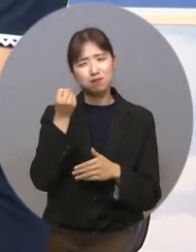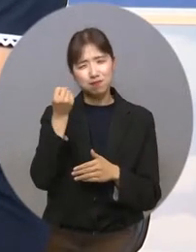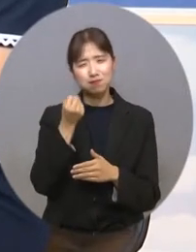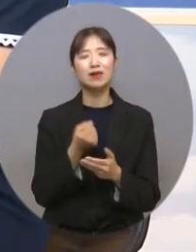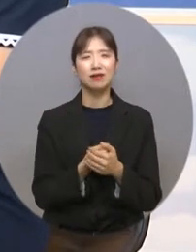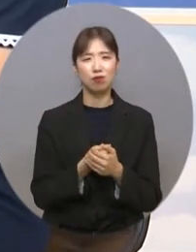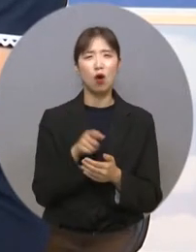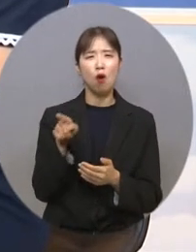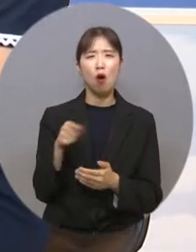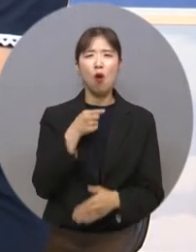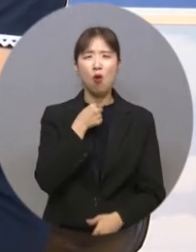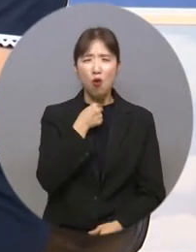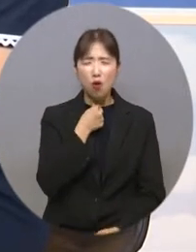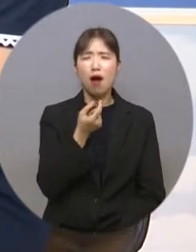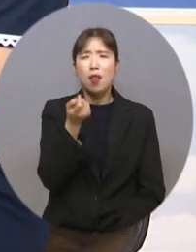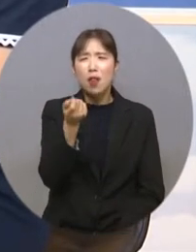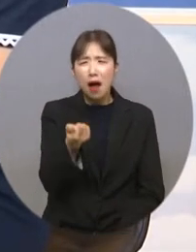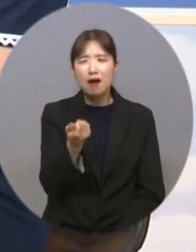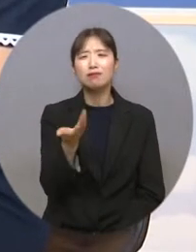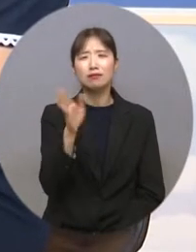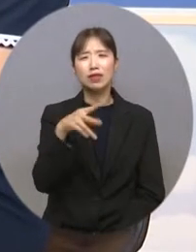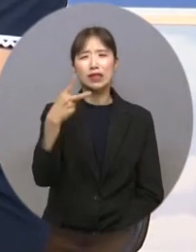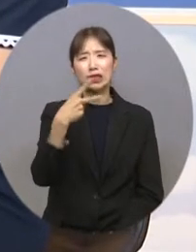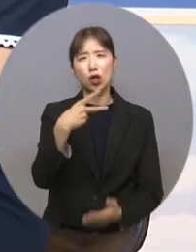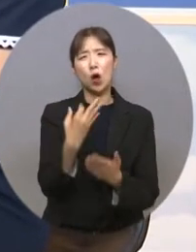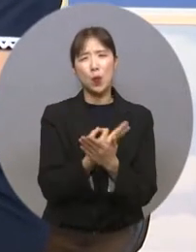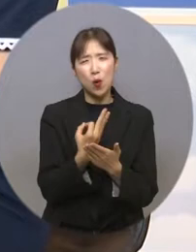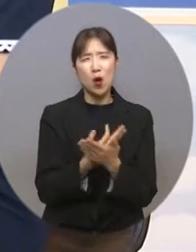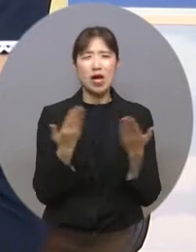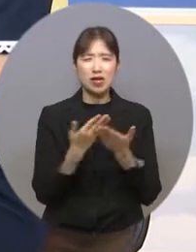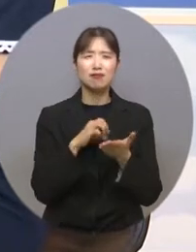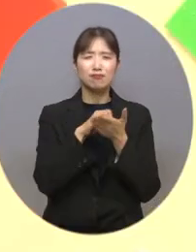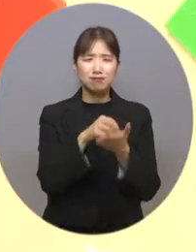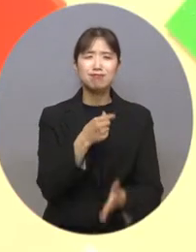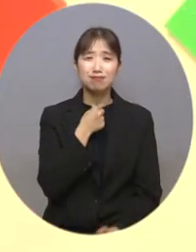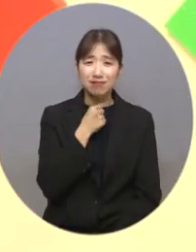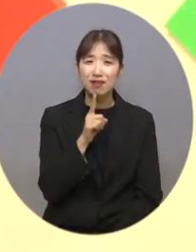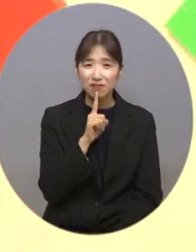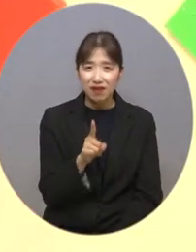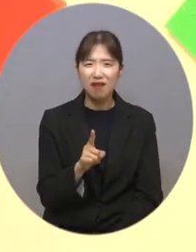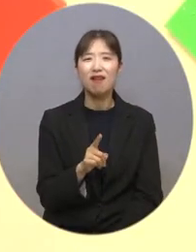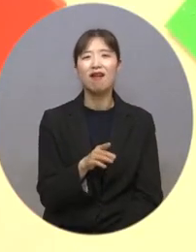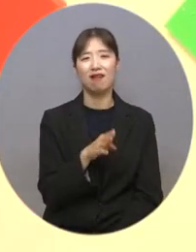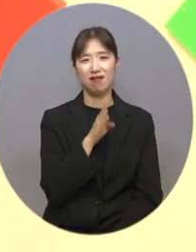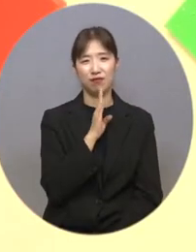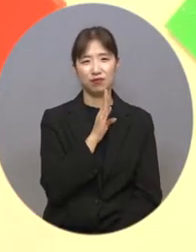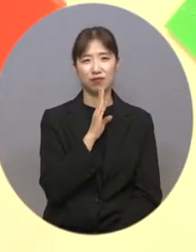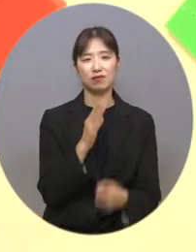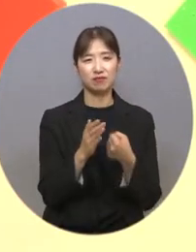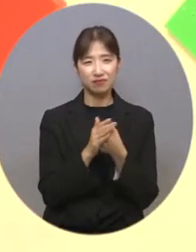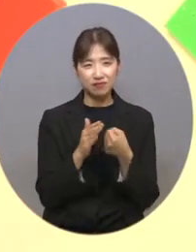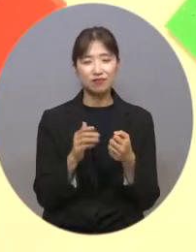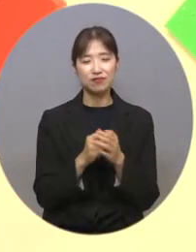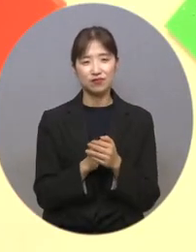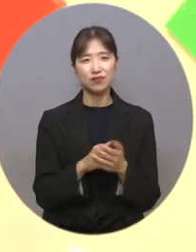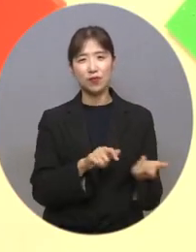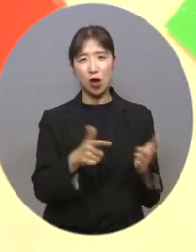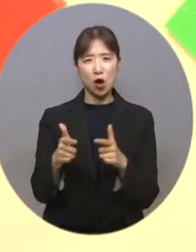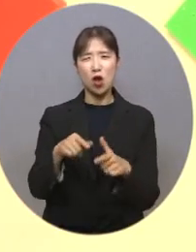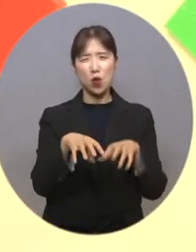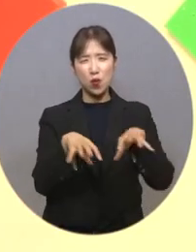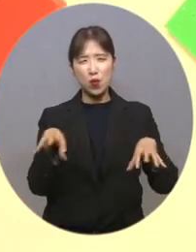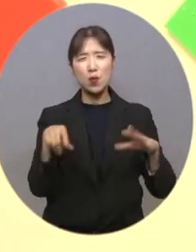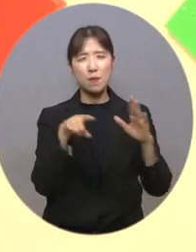소망인데도 불구하고 그 2천 원을 벌기 위해서 직장을 구하고 싶다는 생각을 했다는 말씀이신 거죠? 그래서 이제 여러